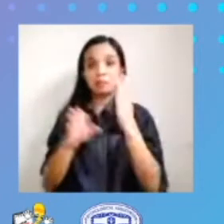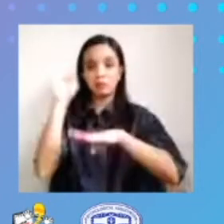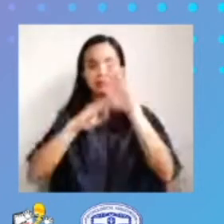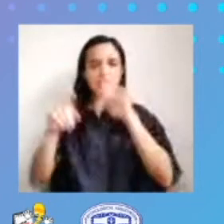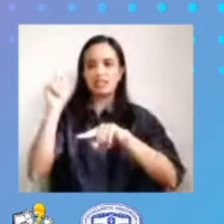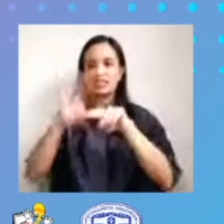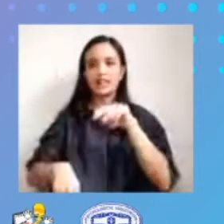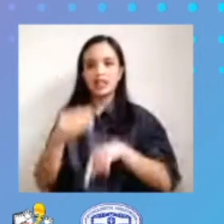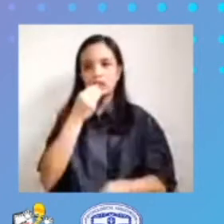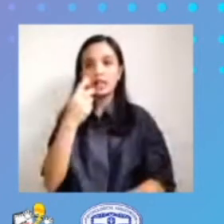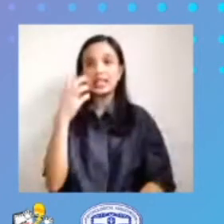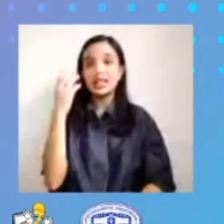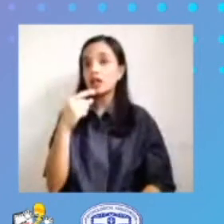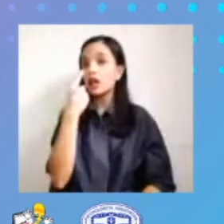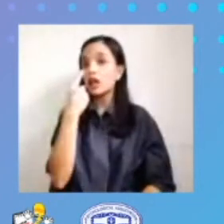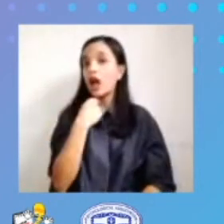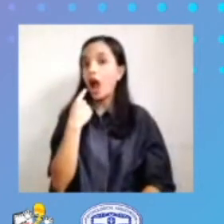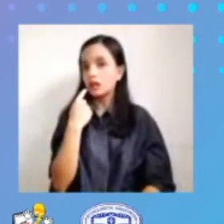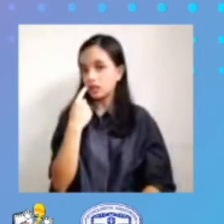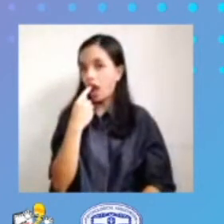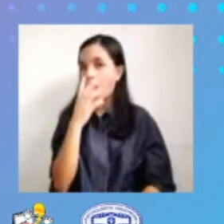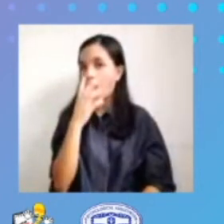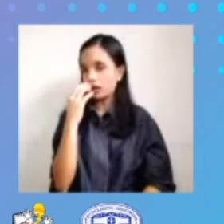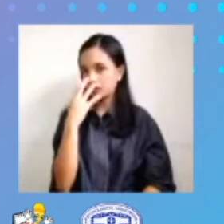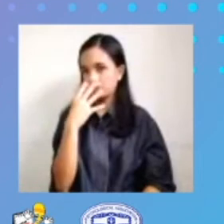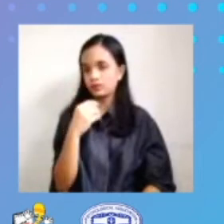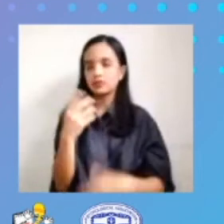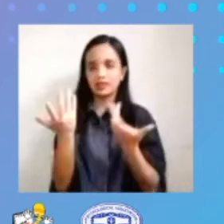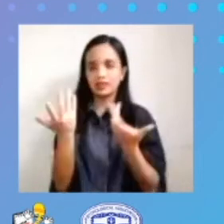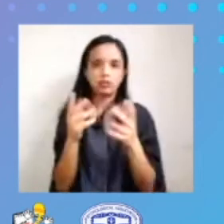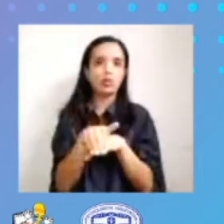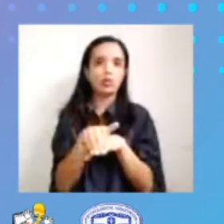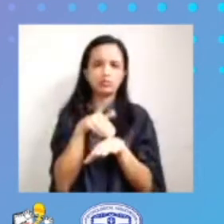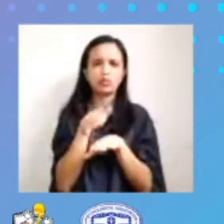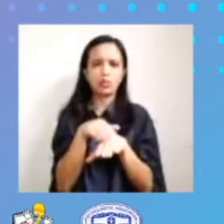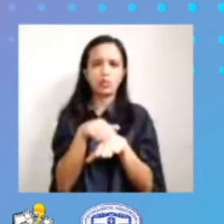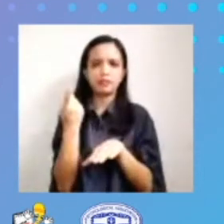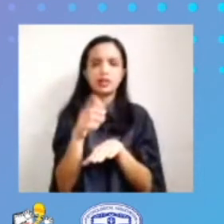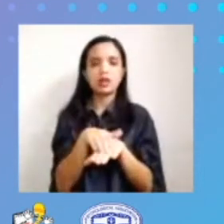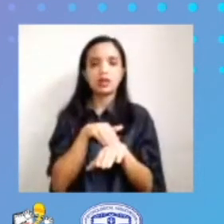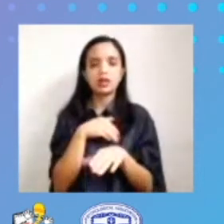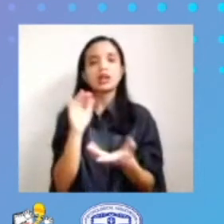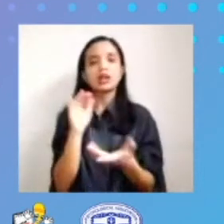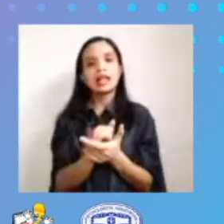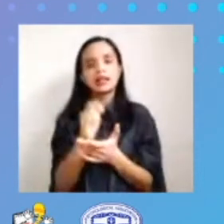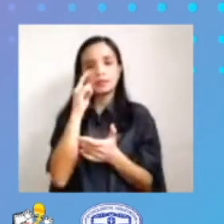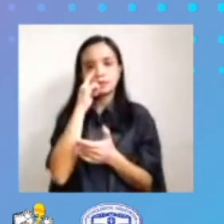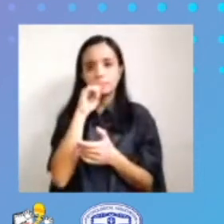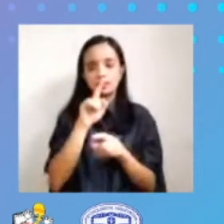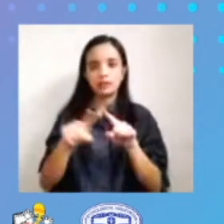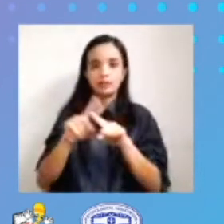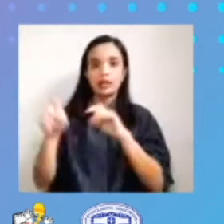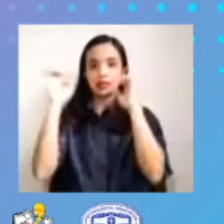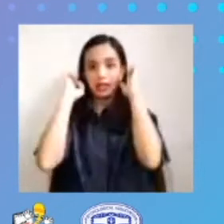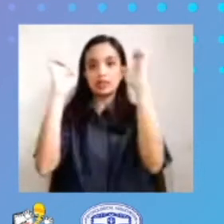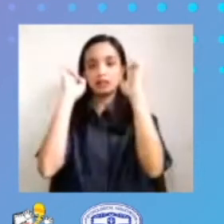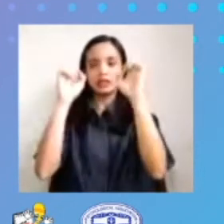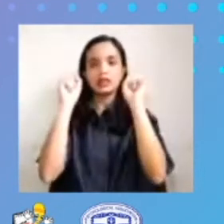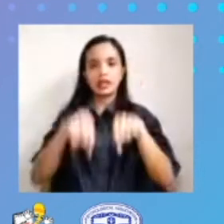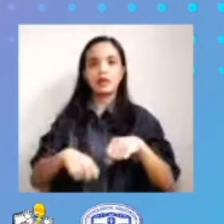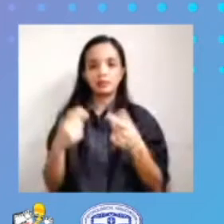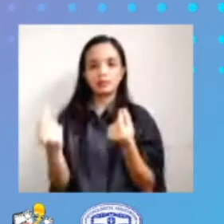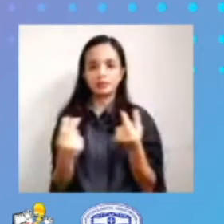pa. No? So, aside from the nare-relax yung muscles mo, nagkakaroon pa rin ng